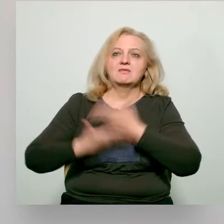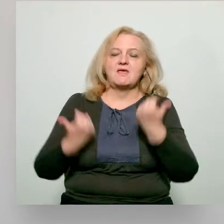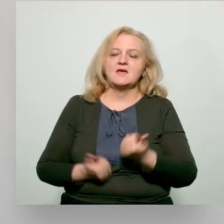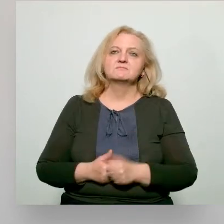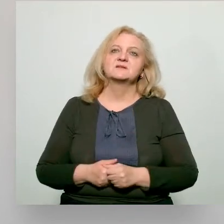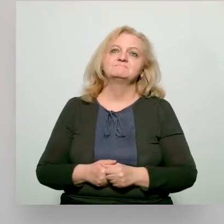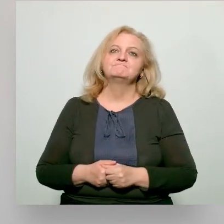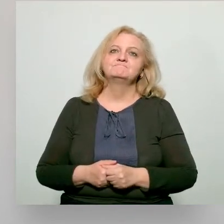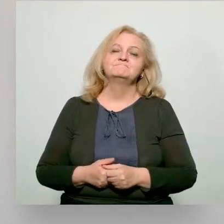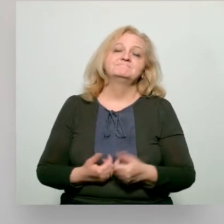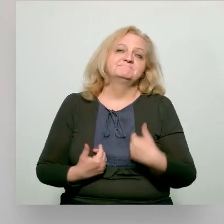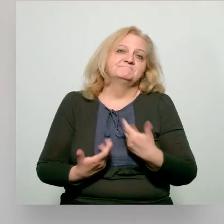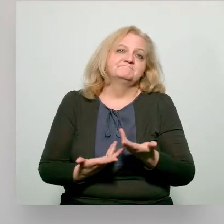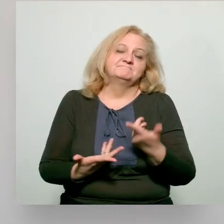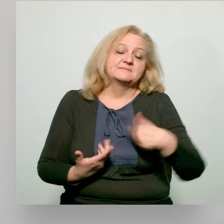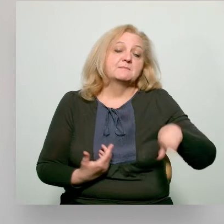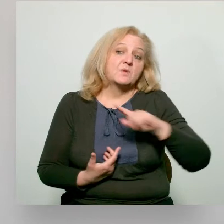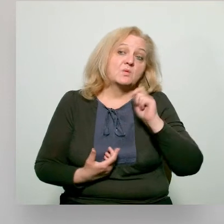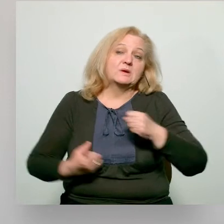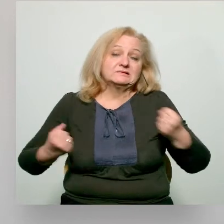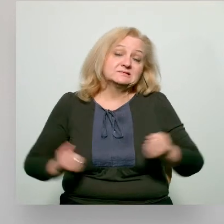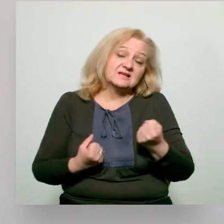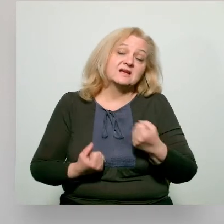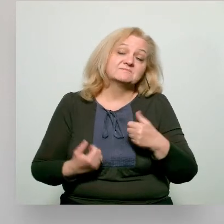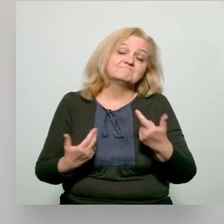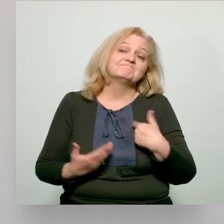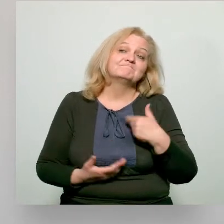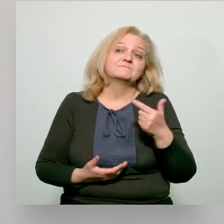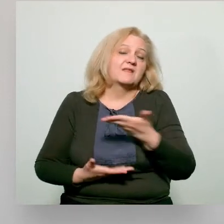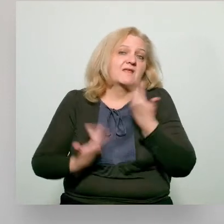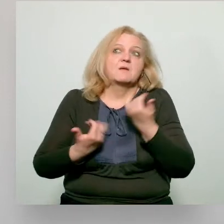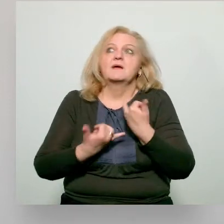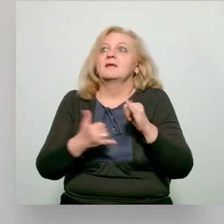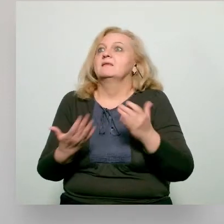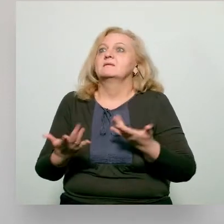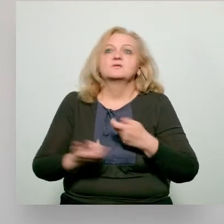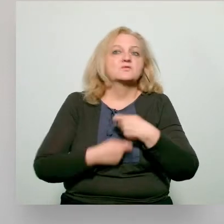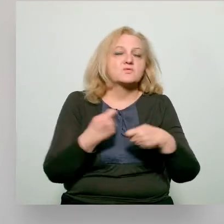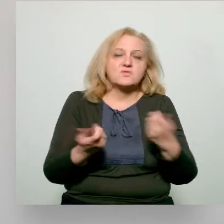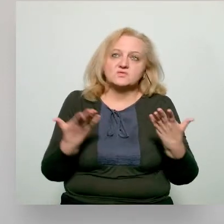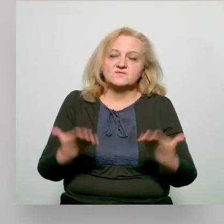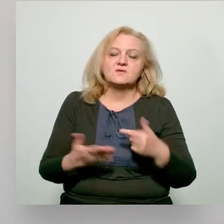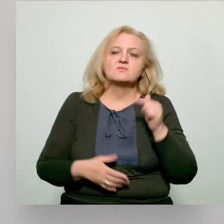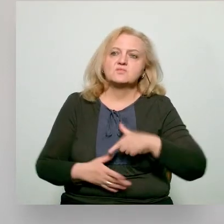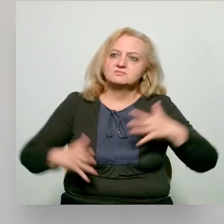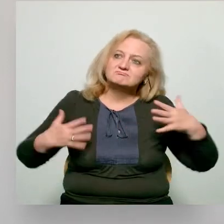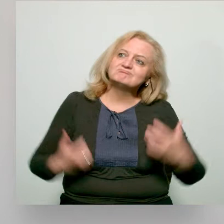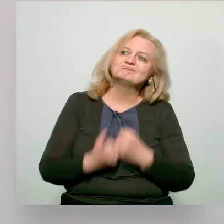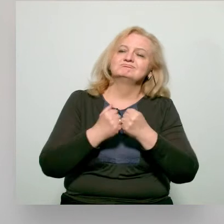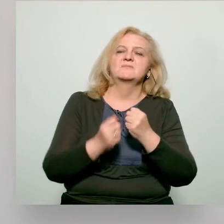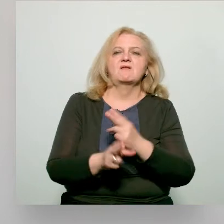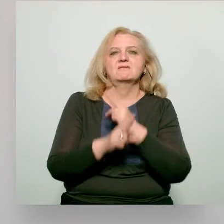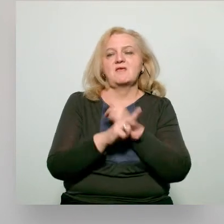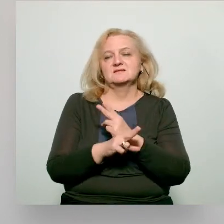odbić. No nie mamy innego wyjścia. Musimy tutaj uzyskać niezależność. Chciałbym mówić jeszcze o koncepcji